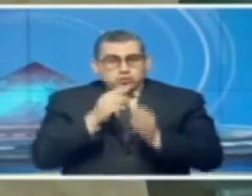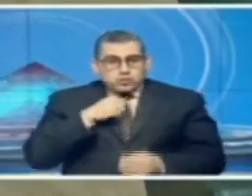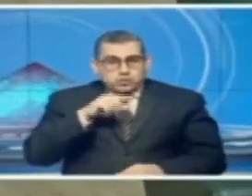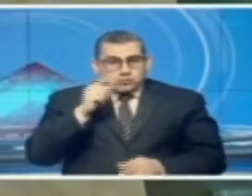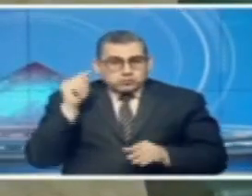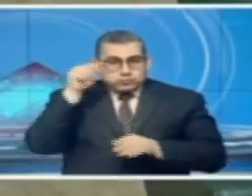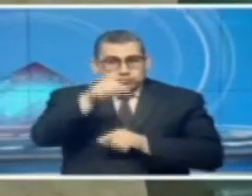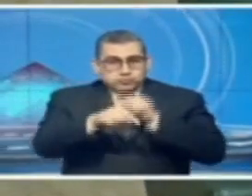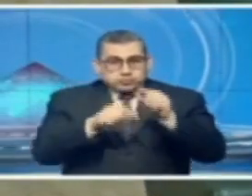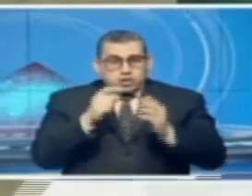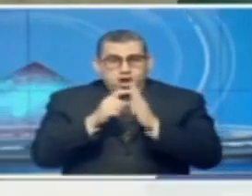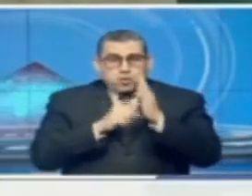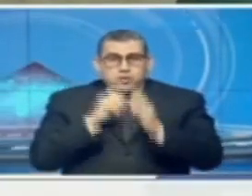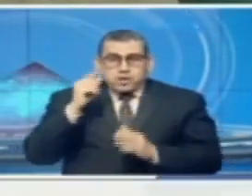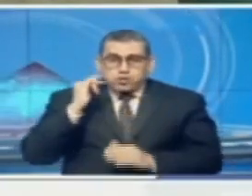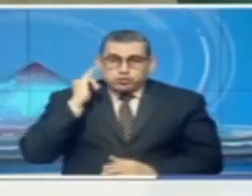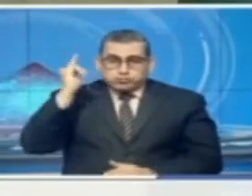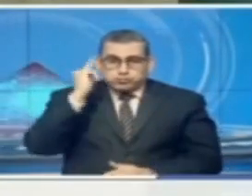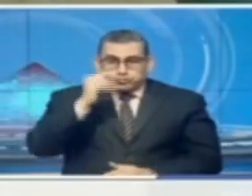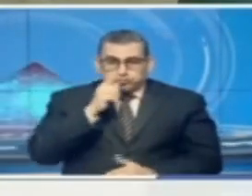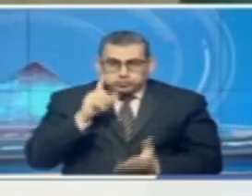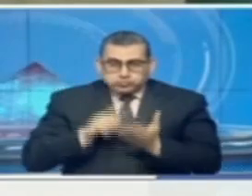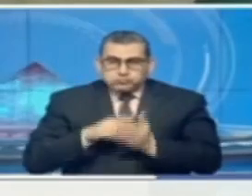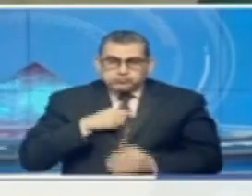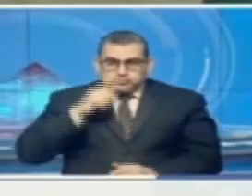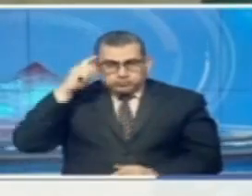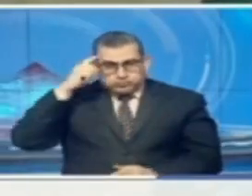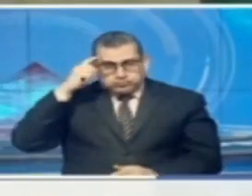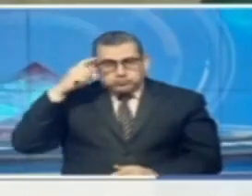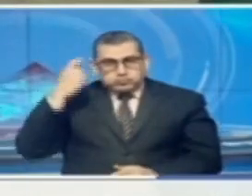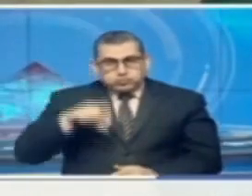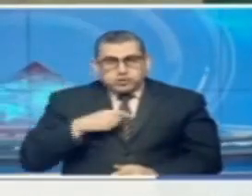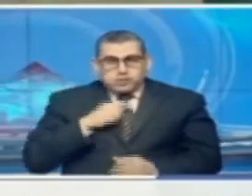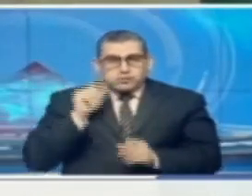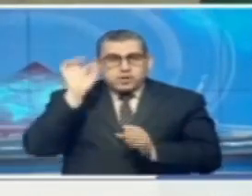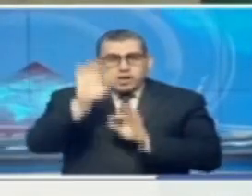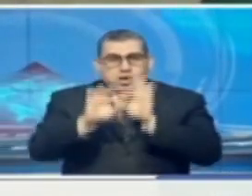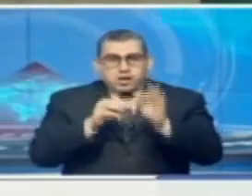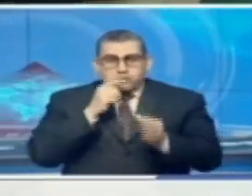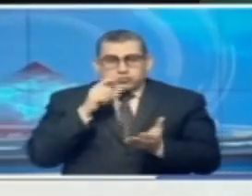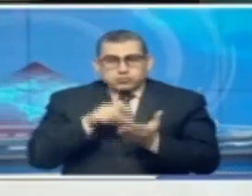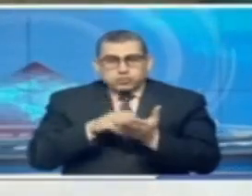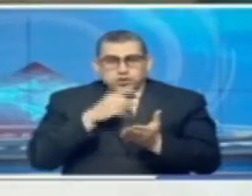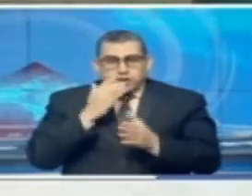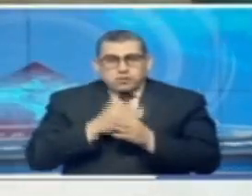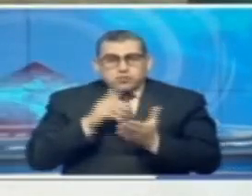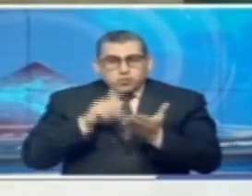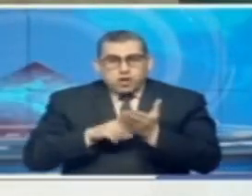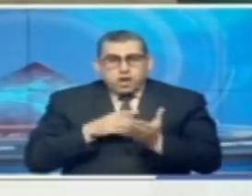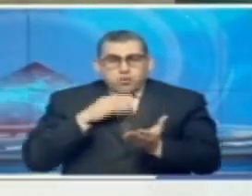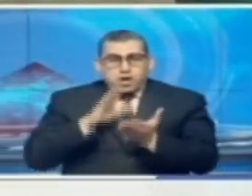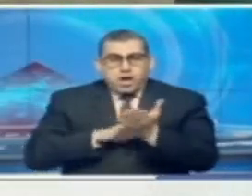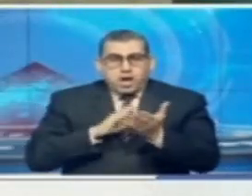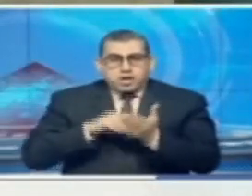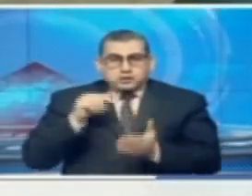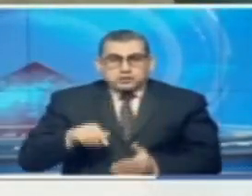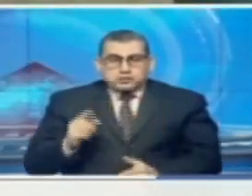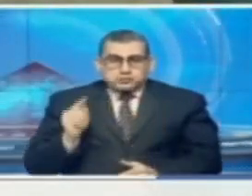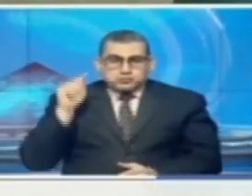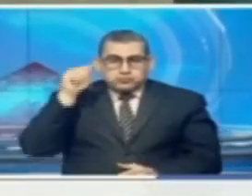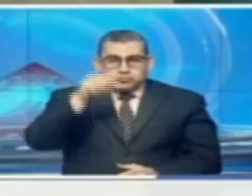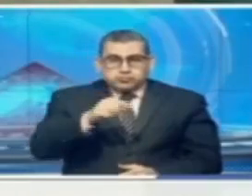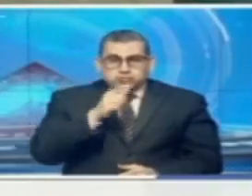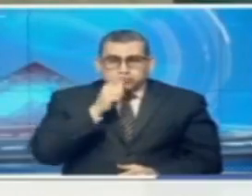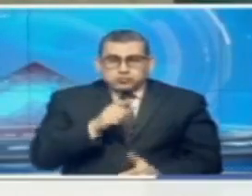القانون الدولي الإنساني وتعمدهم الإضرار بأمن دول المنطقة واستقرارها يؤكد خطورة سلوك هذه الميليشيا وعدم